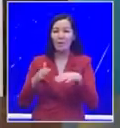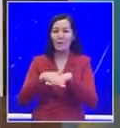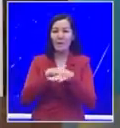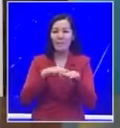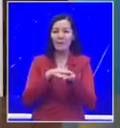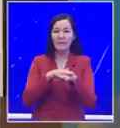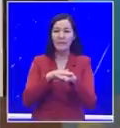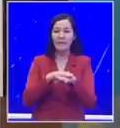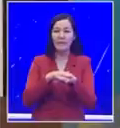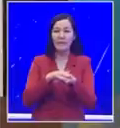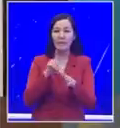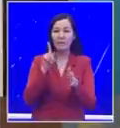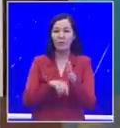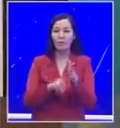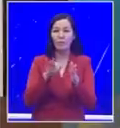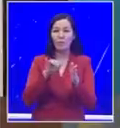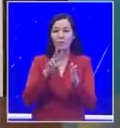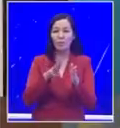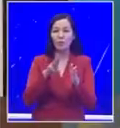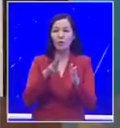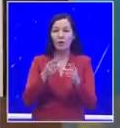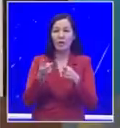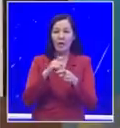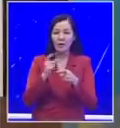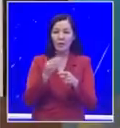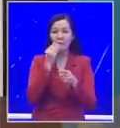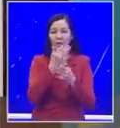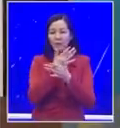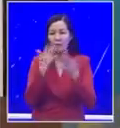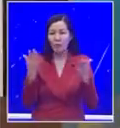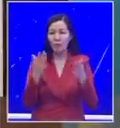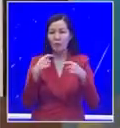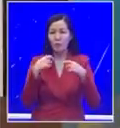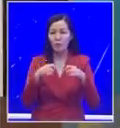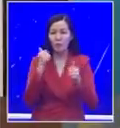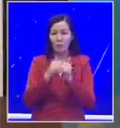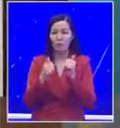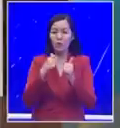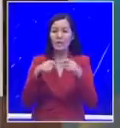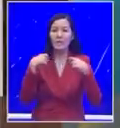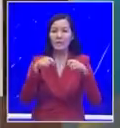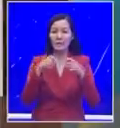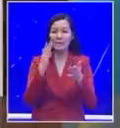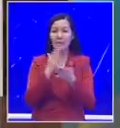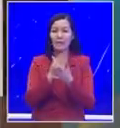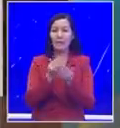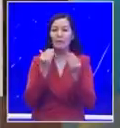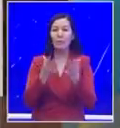бағасы нарықтан төмен ұн, картоп, пияз, күріш, қант күнделікті сатылады. Бізде бүгін